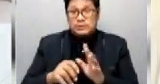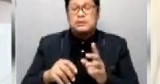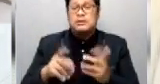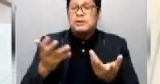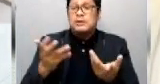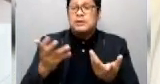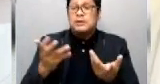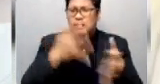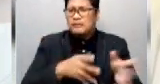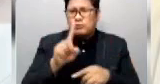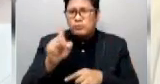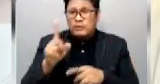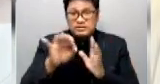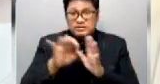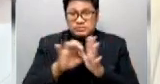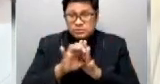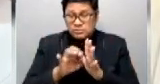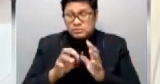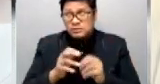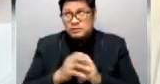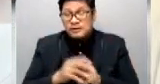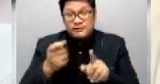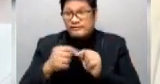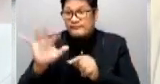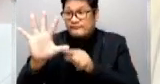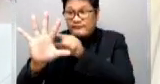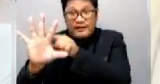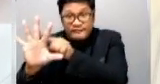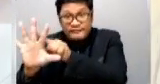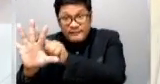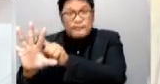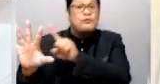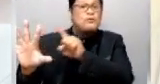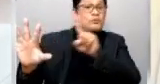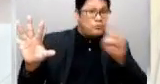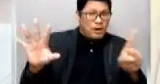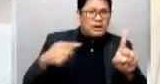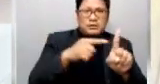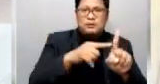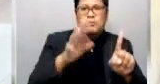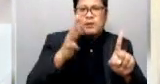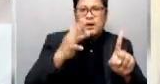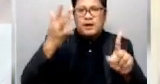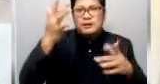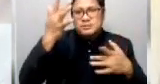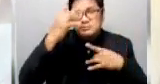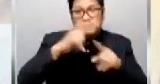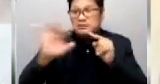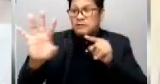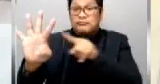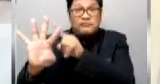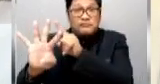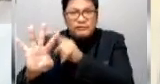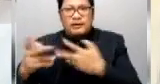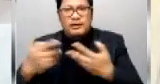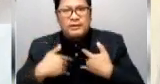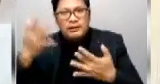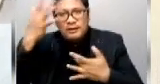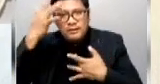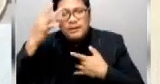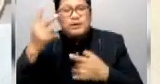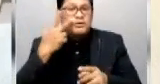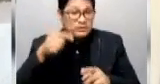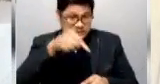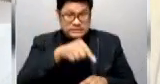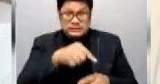family of five. So almost everyone, no? Kita mo yung mga nasa quarantine facility namin,